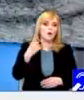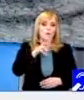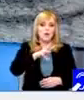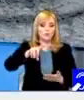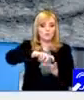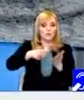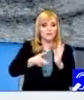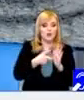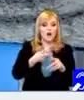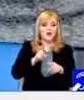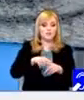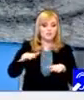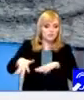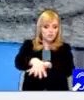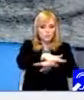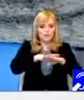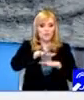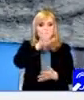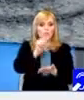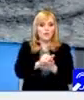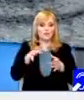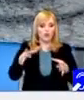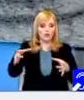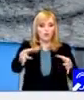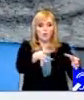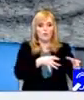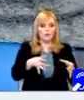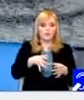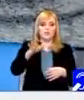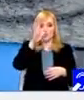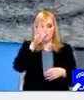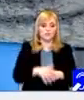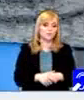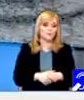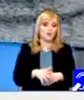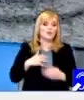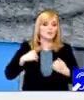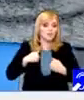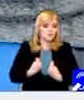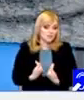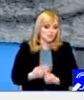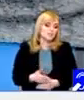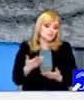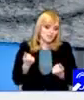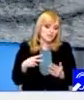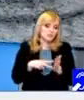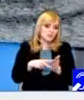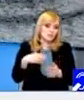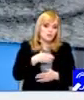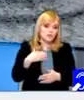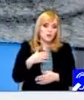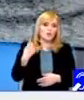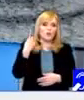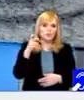metri pătrați. Aceasta este suprafața ocupată acum de gropile de pe străzile Chișinăului. Este un trist record și asta va costa primăria cel